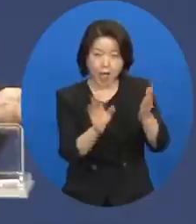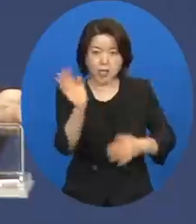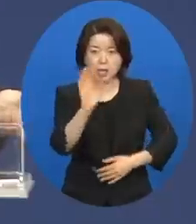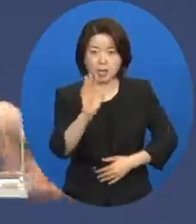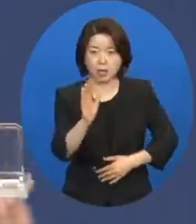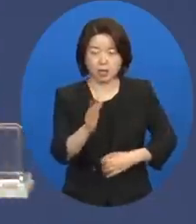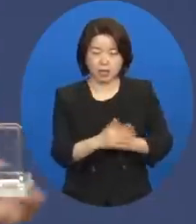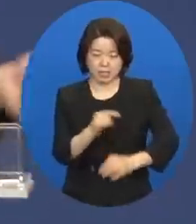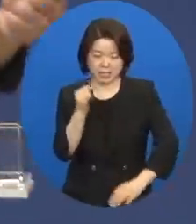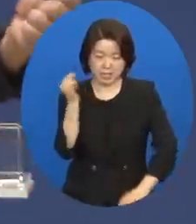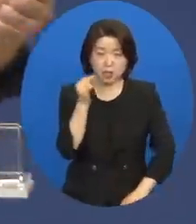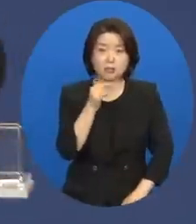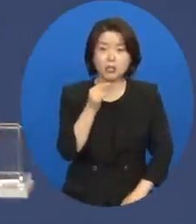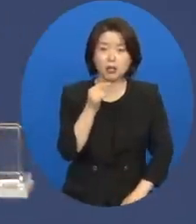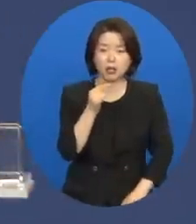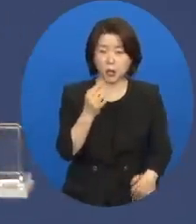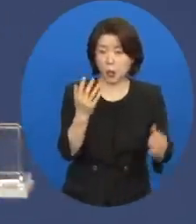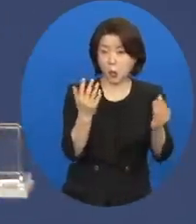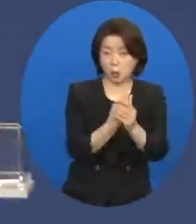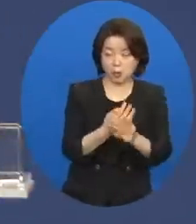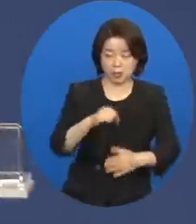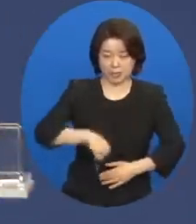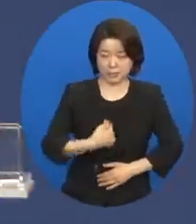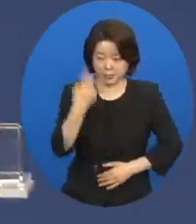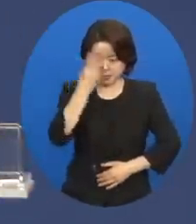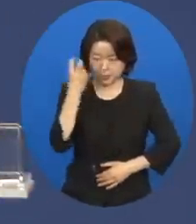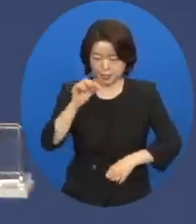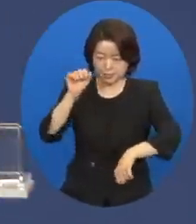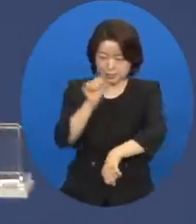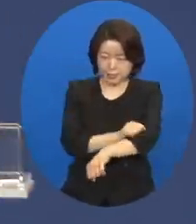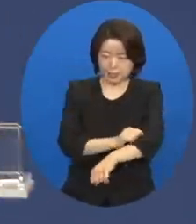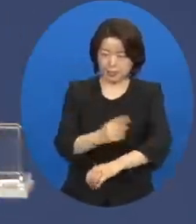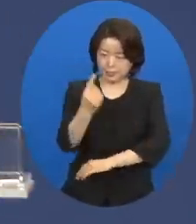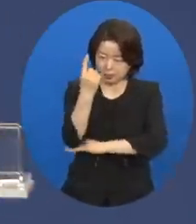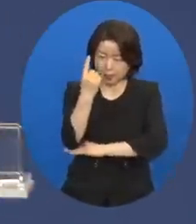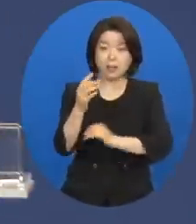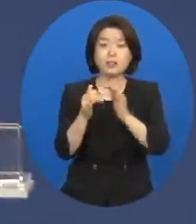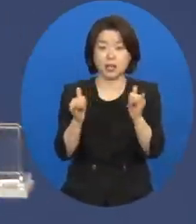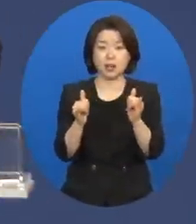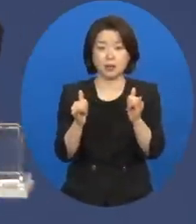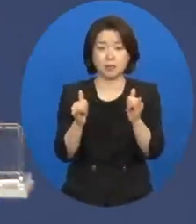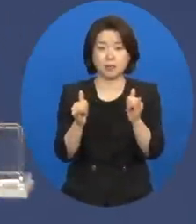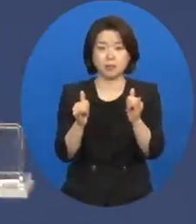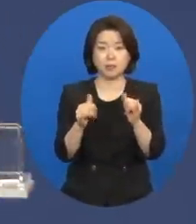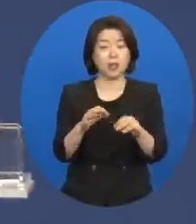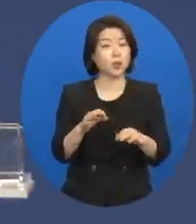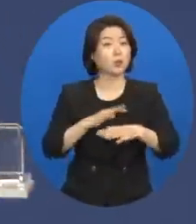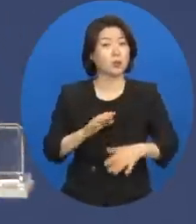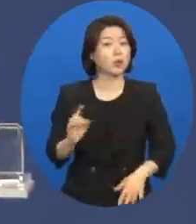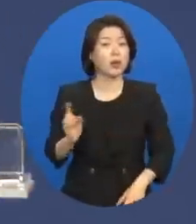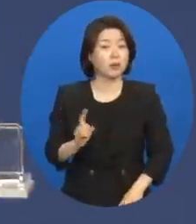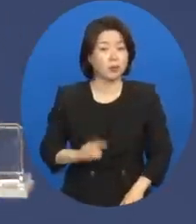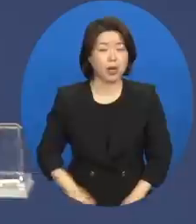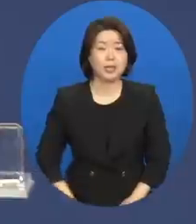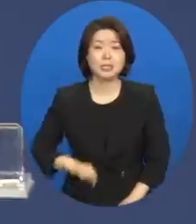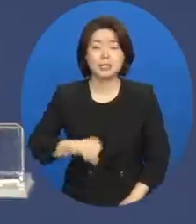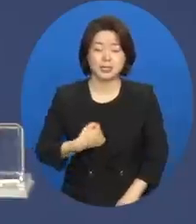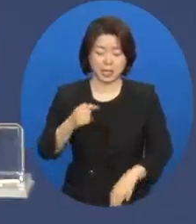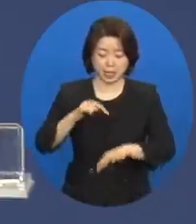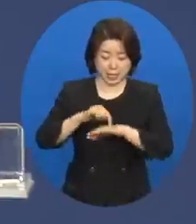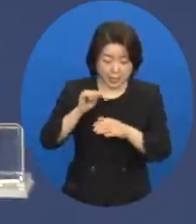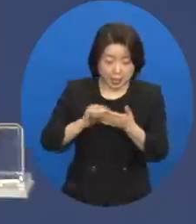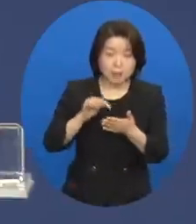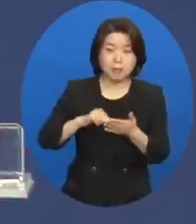그렇게도 철저하고 완벽하게 자기 관리를 잘하고 잘 지켜내신 분들이 깜짝 놀라게도 자기의 마음,